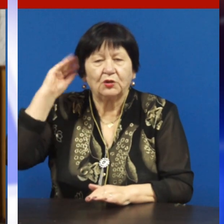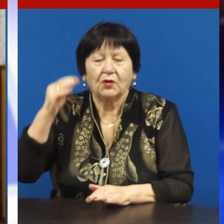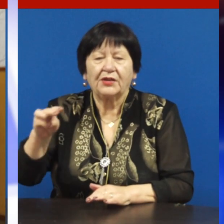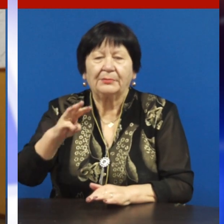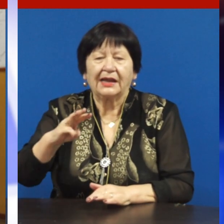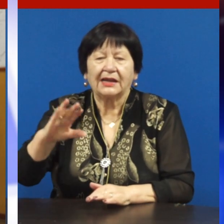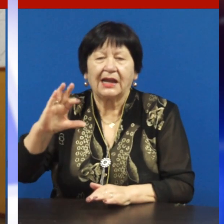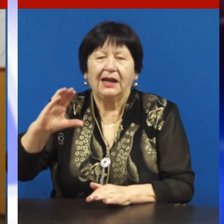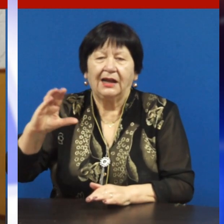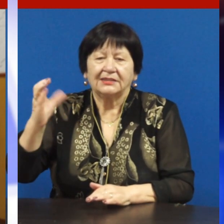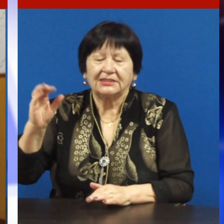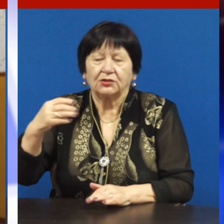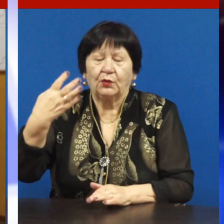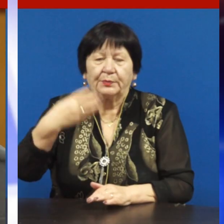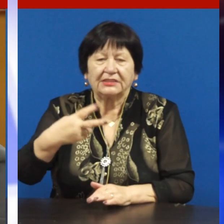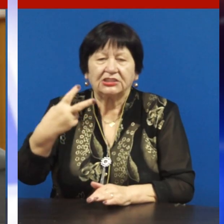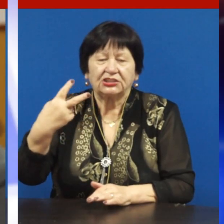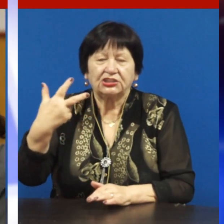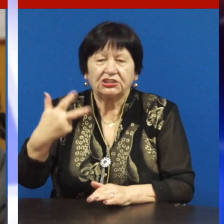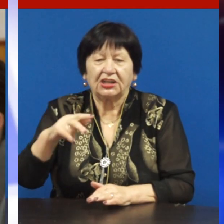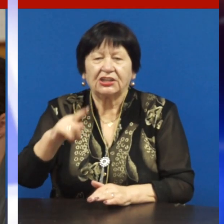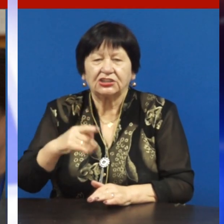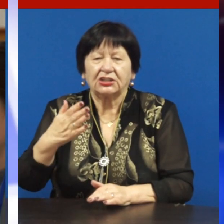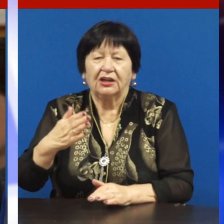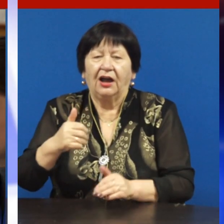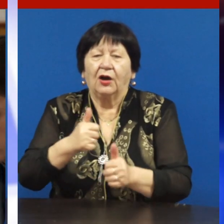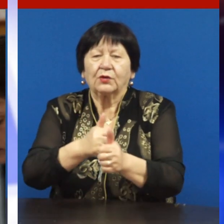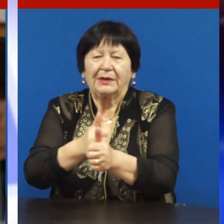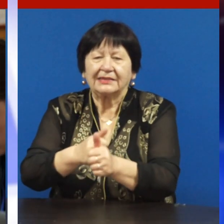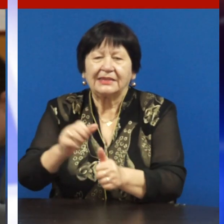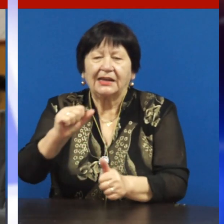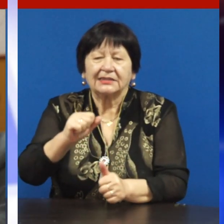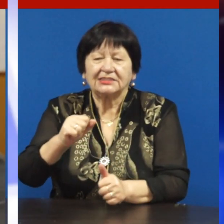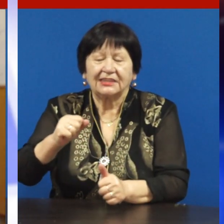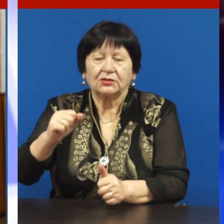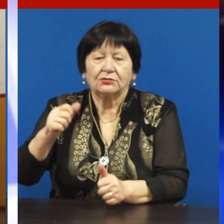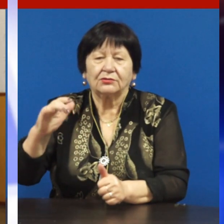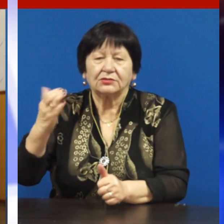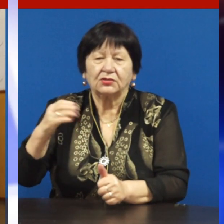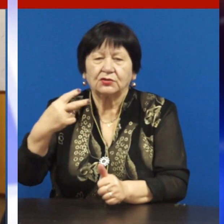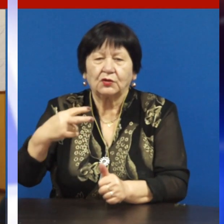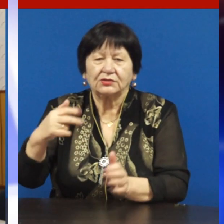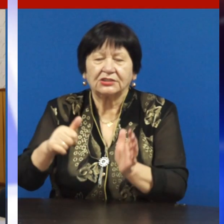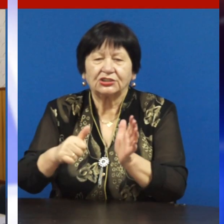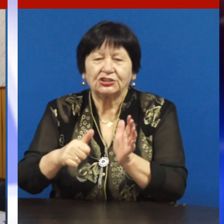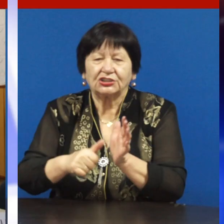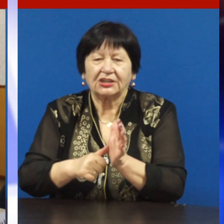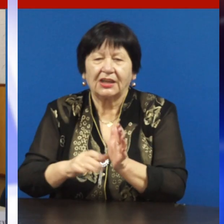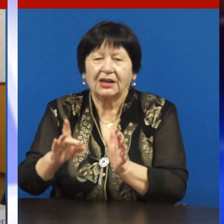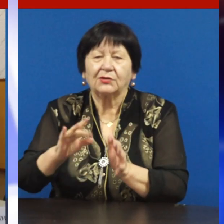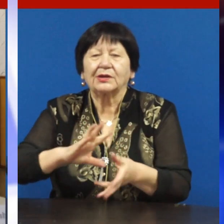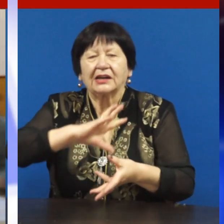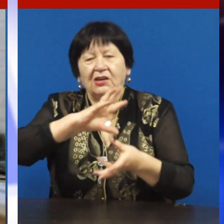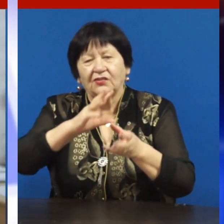cu 43,9 urmată de alexandr stoianoglo cu 23,2 19% care de